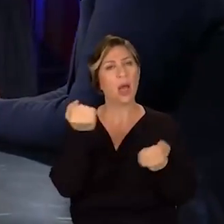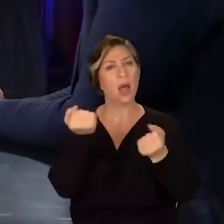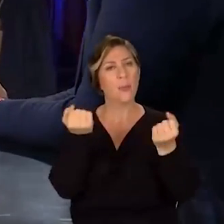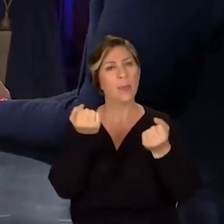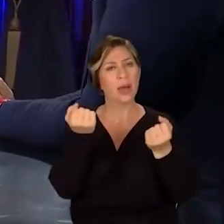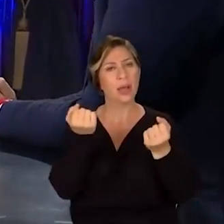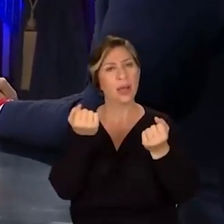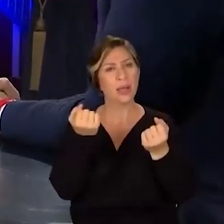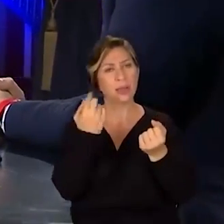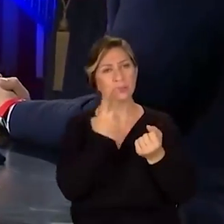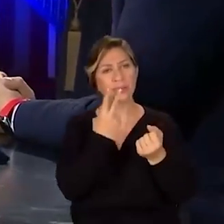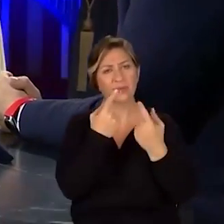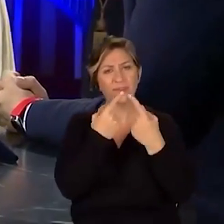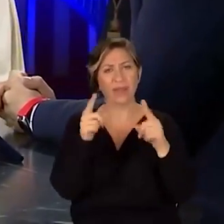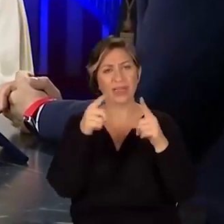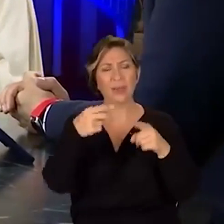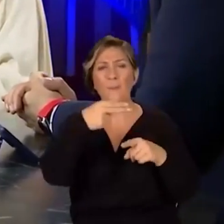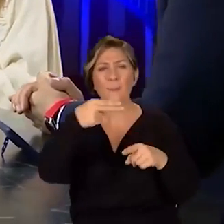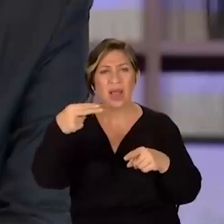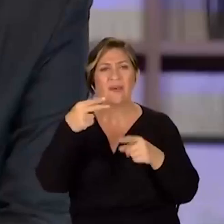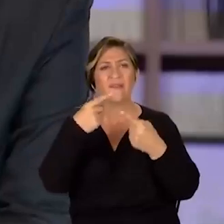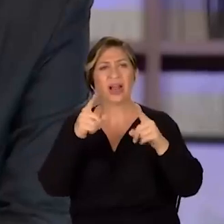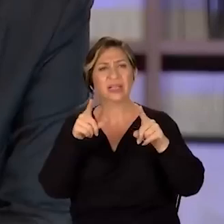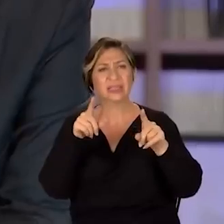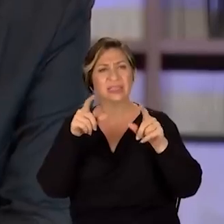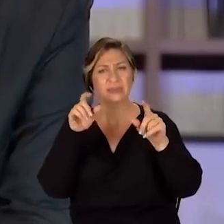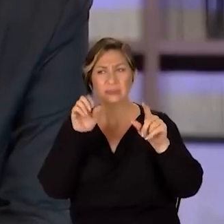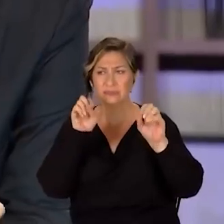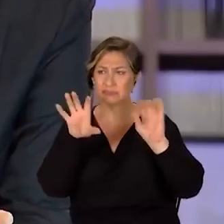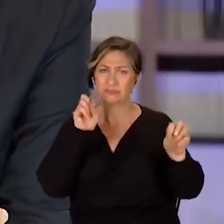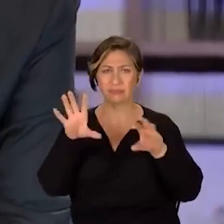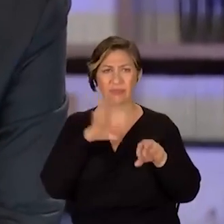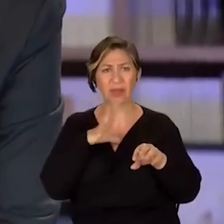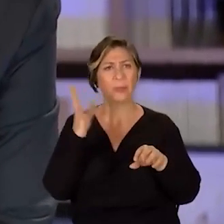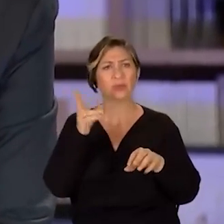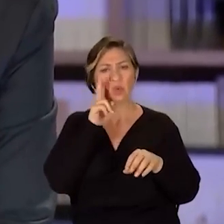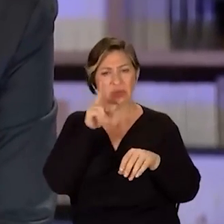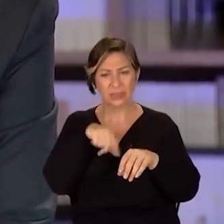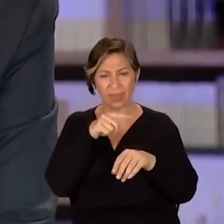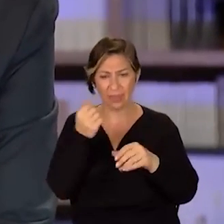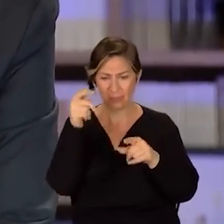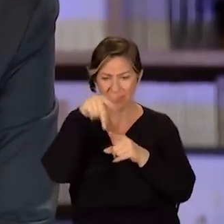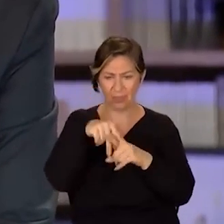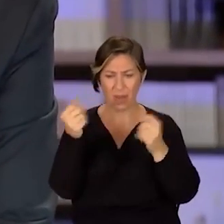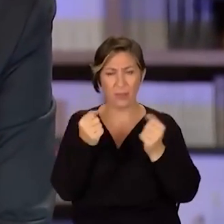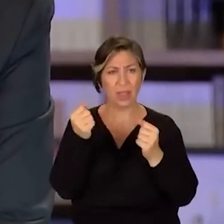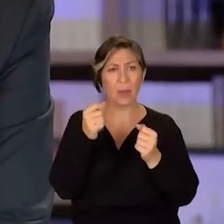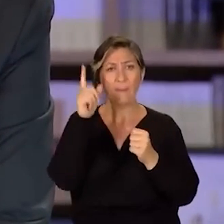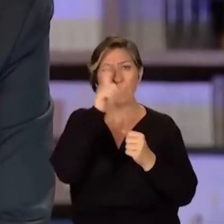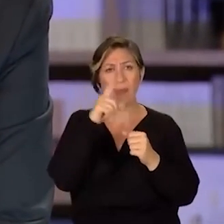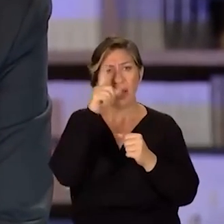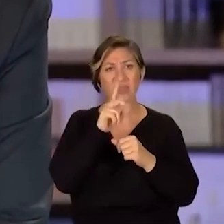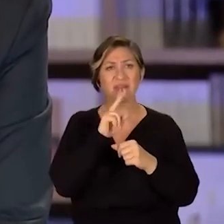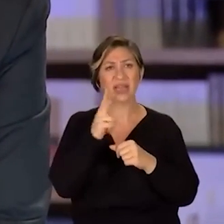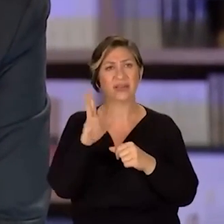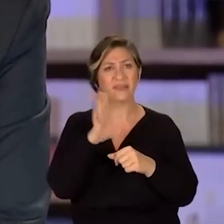de farklı markalarda farklı kadranlar var. Mesela son zamanlarda bindiğim arabalarda gördüğüm mavi